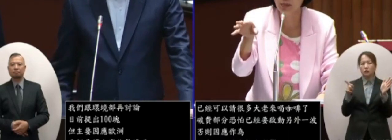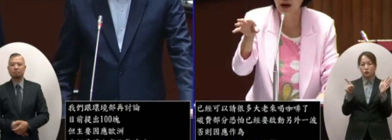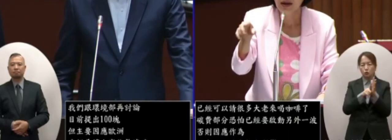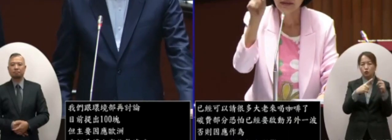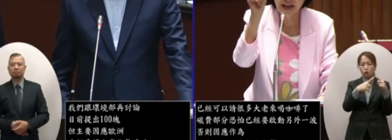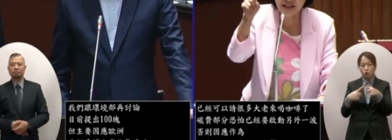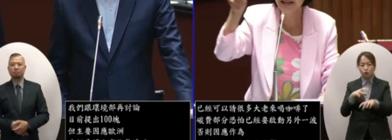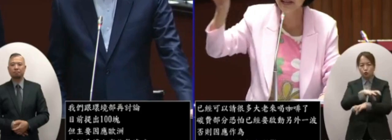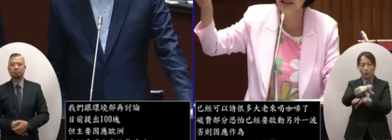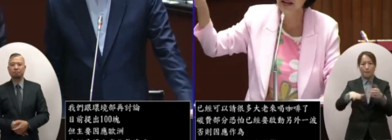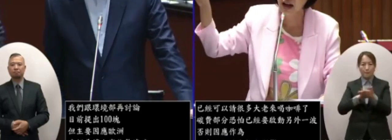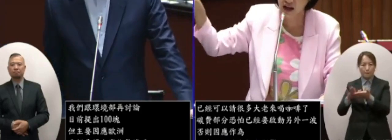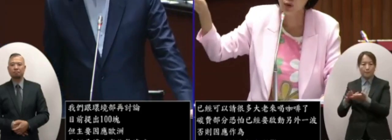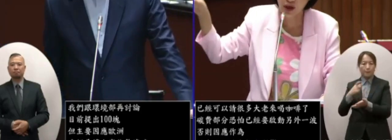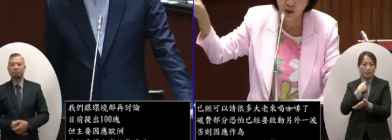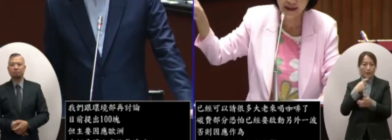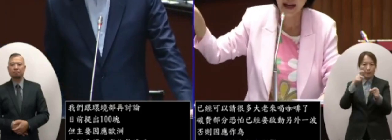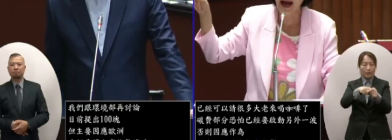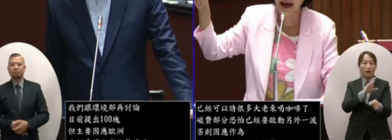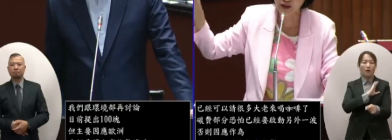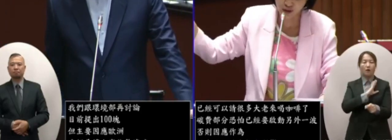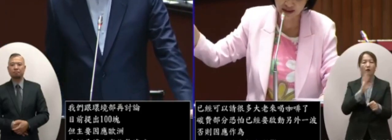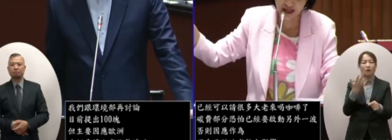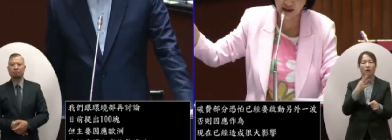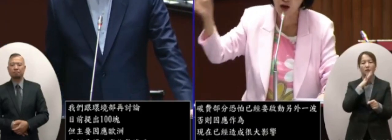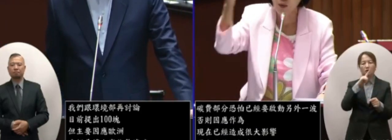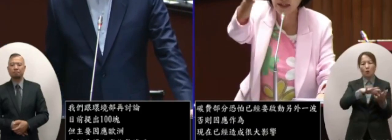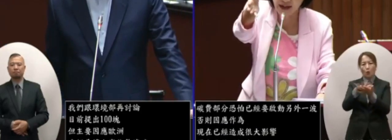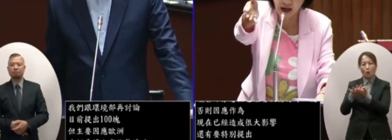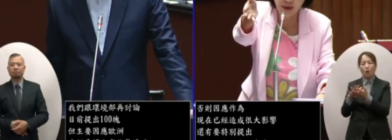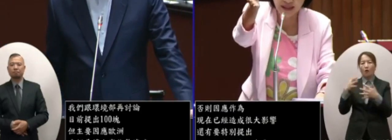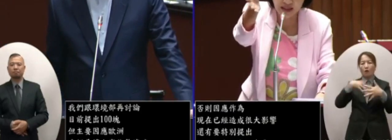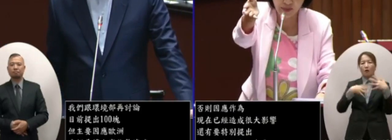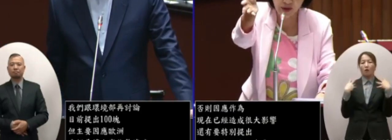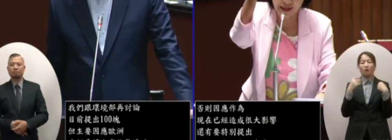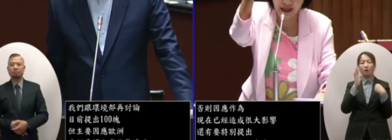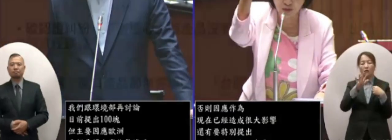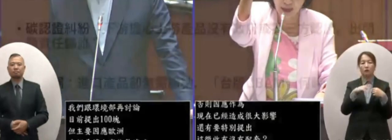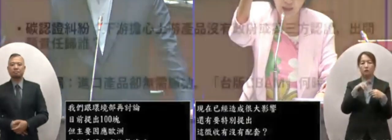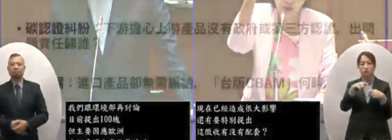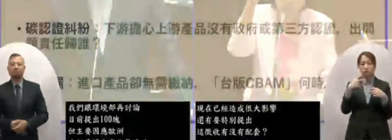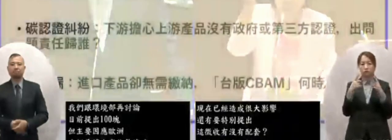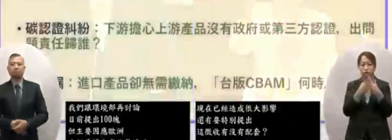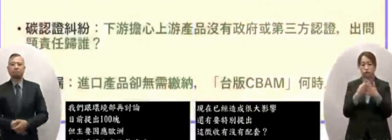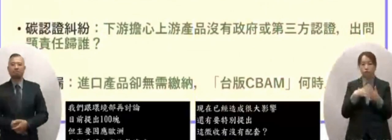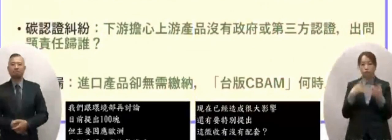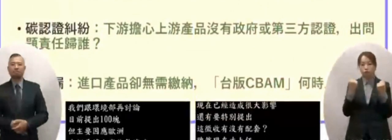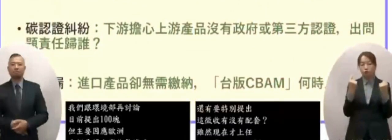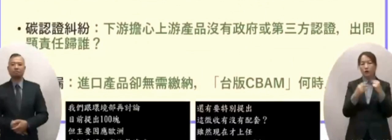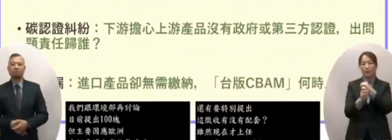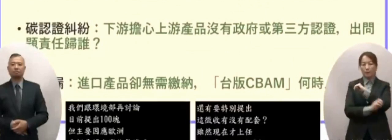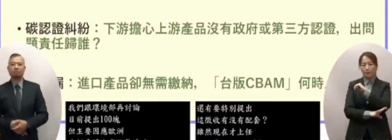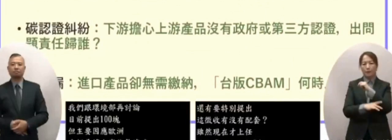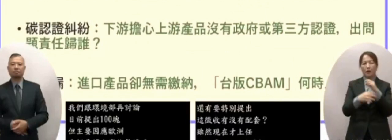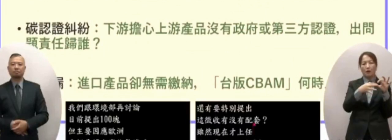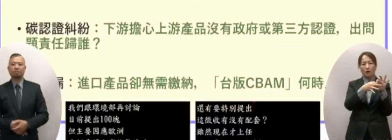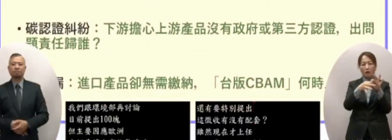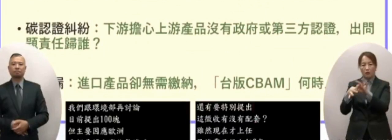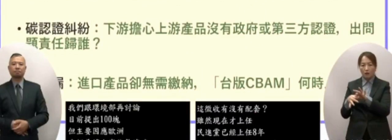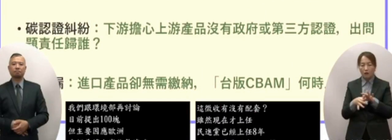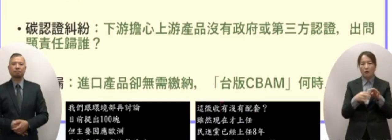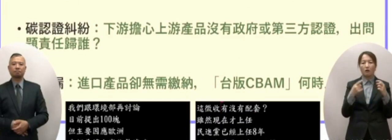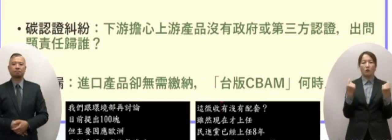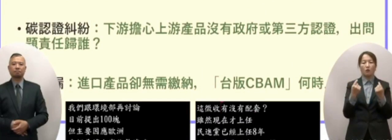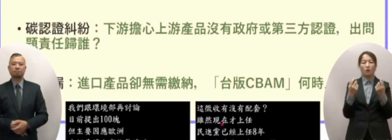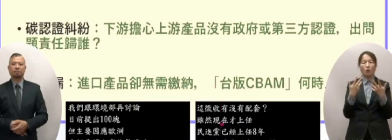是很显然的，很多的乱象还是存在的。我想两位站在这边应该看出来，包括碳的敛财，告诉你现在有非常多的班